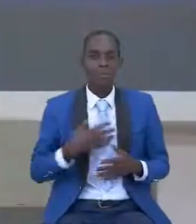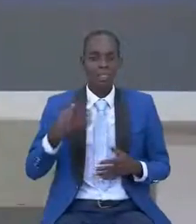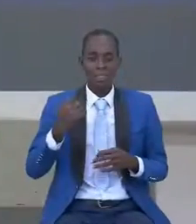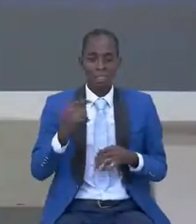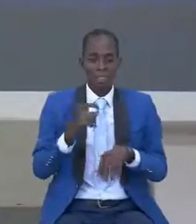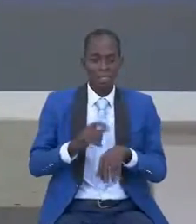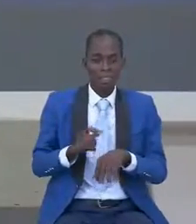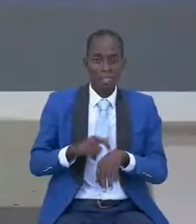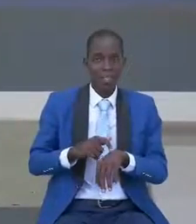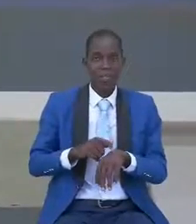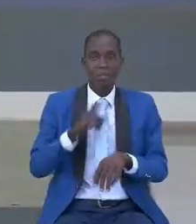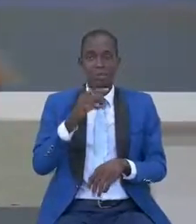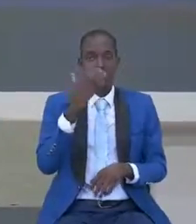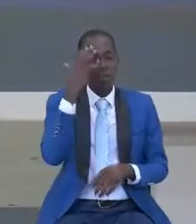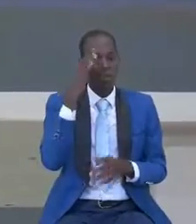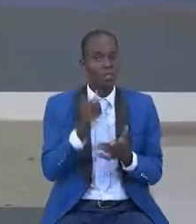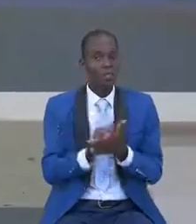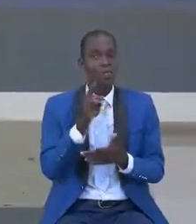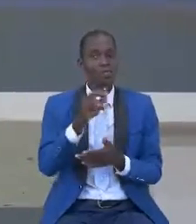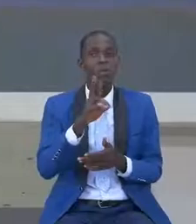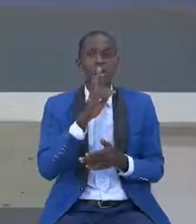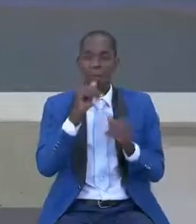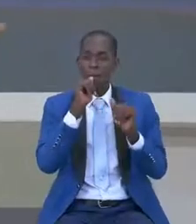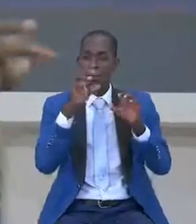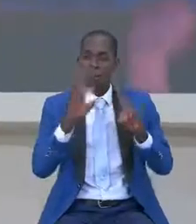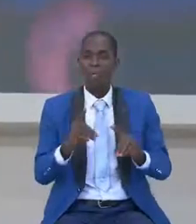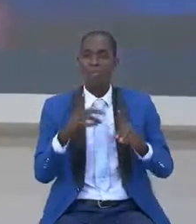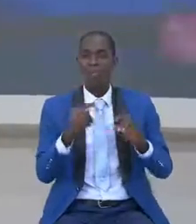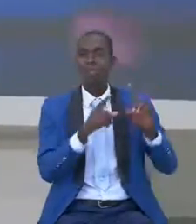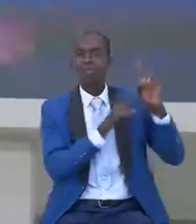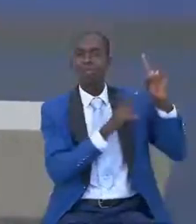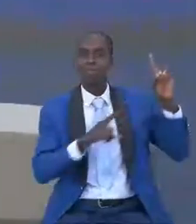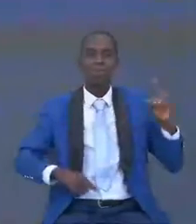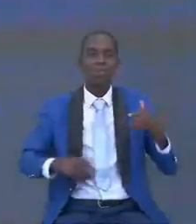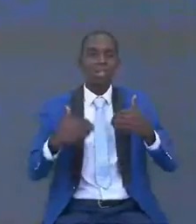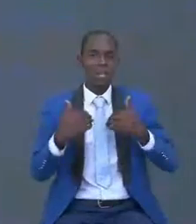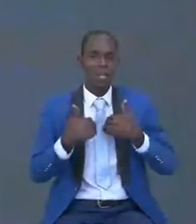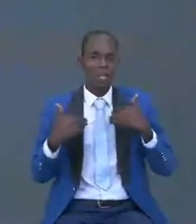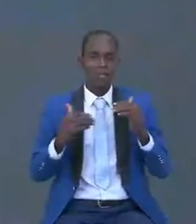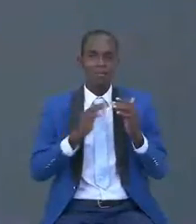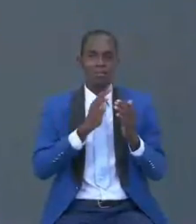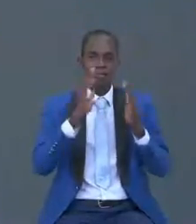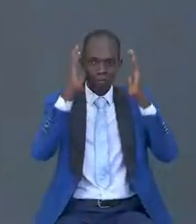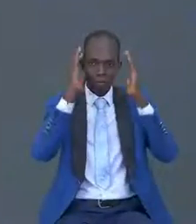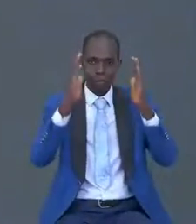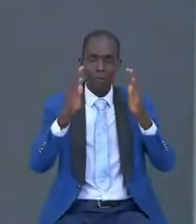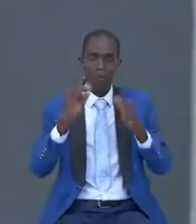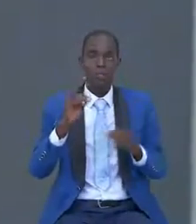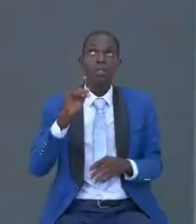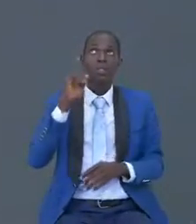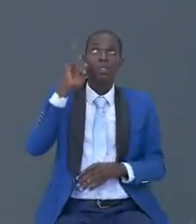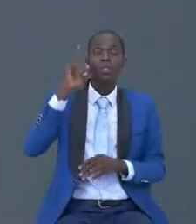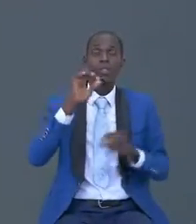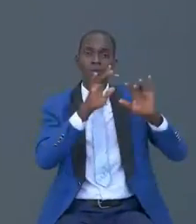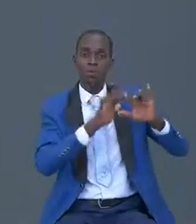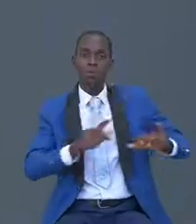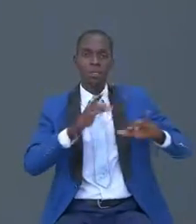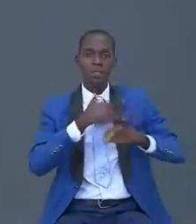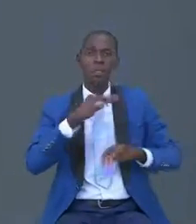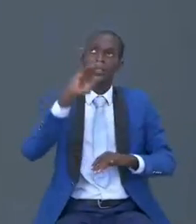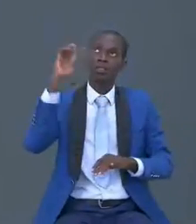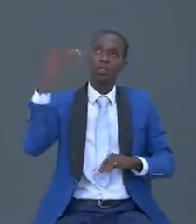dès que tu sais que tu es béni et que le Seigneur a centré sa miséricorde et sa grâce sur